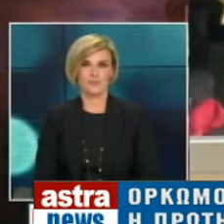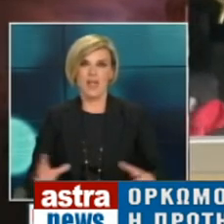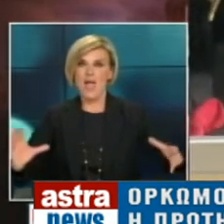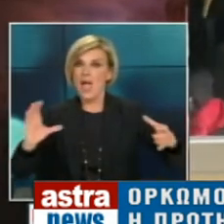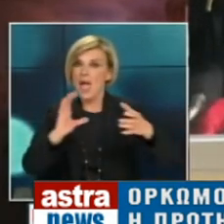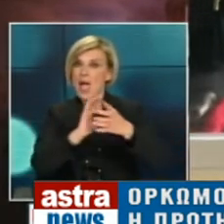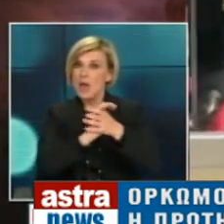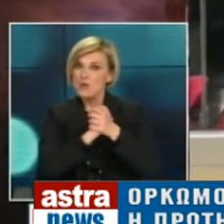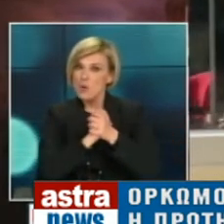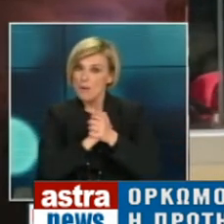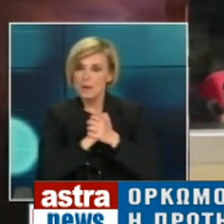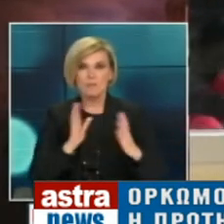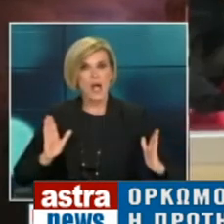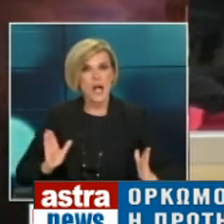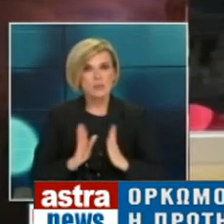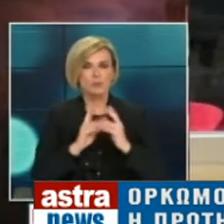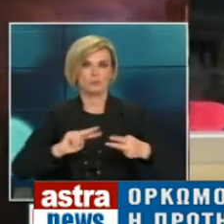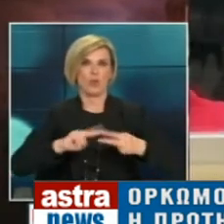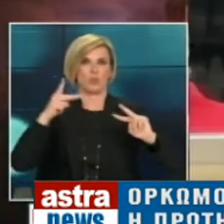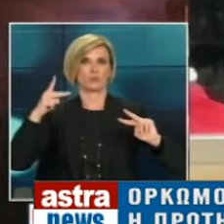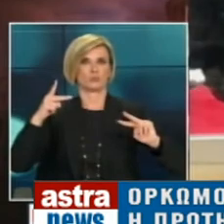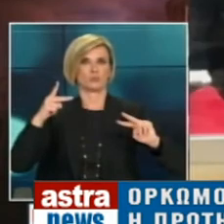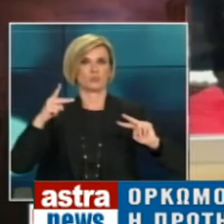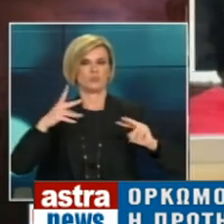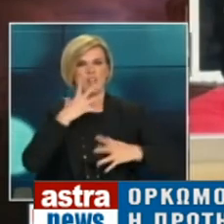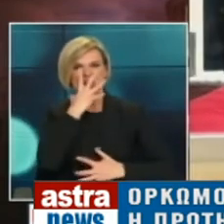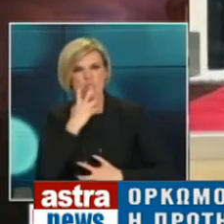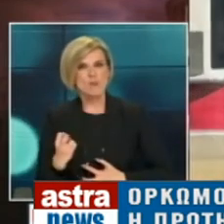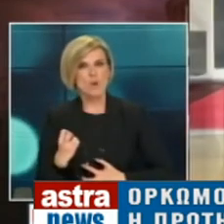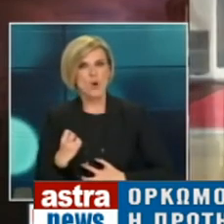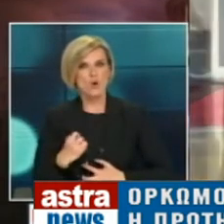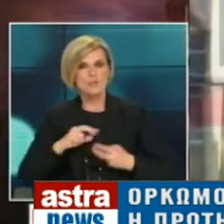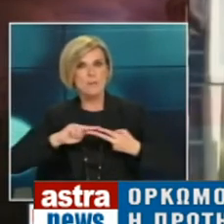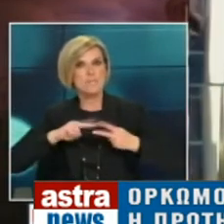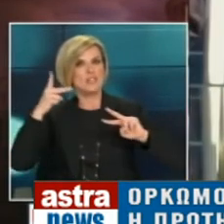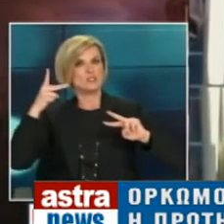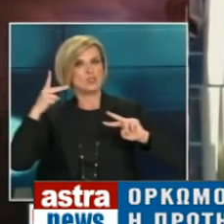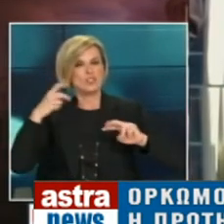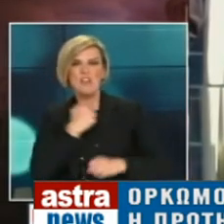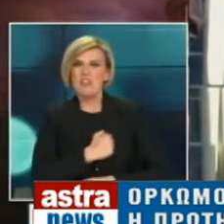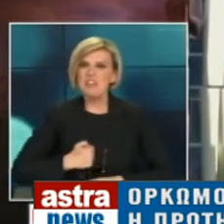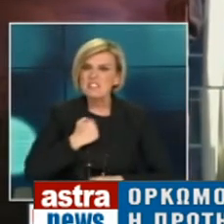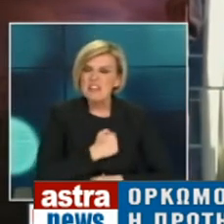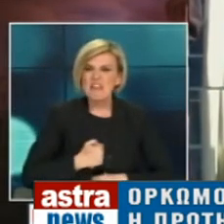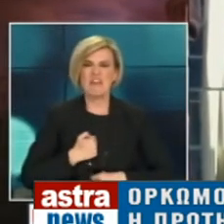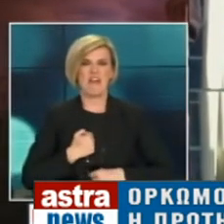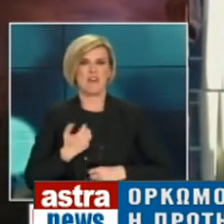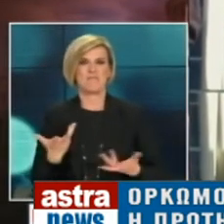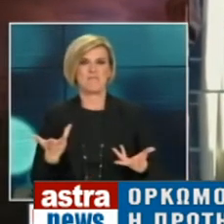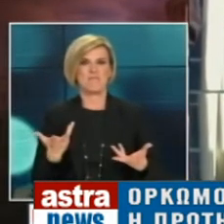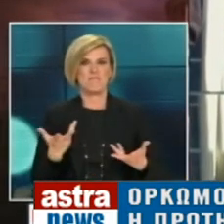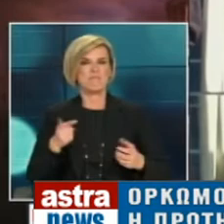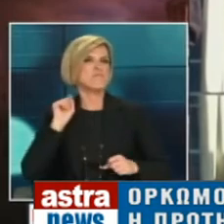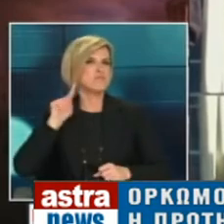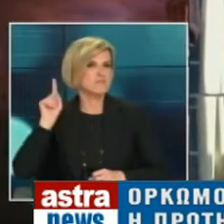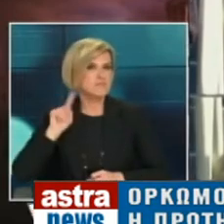Ενωμένοι, να αντιμετωπίσουμε τους εχθρούς μας, το θυμό, το μίσος, την ανησυχία, τον εκτρεμισμό, την